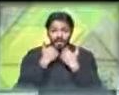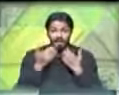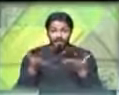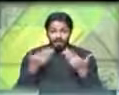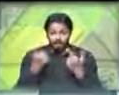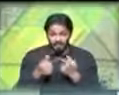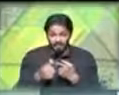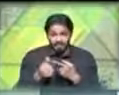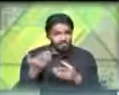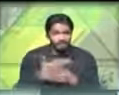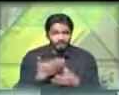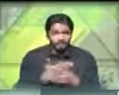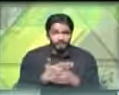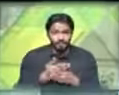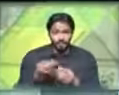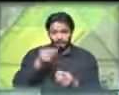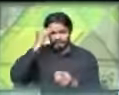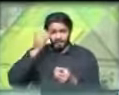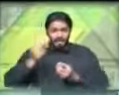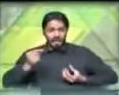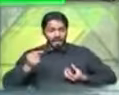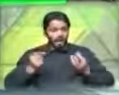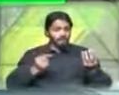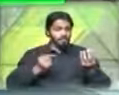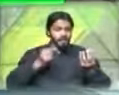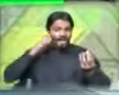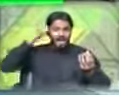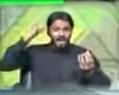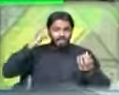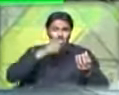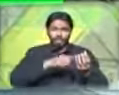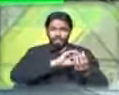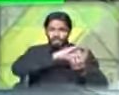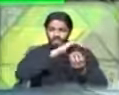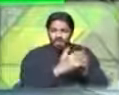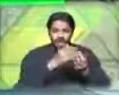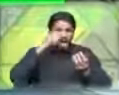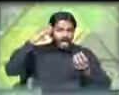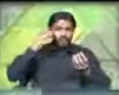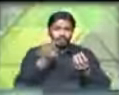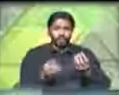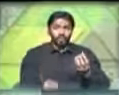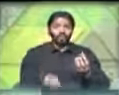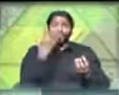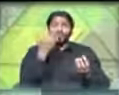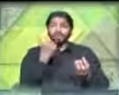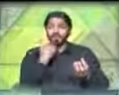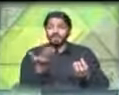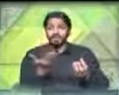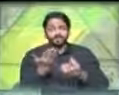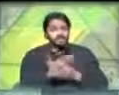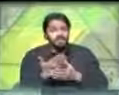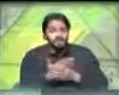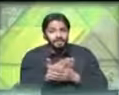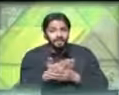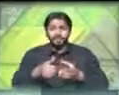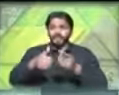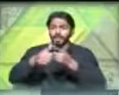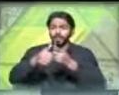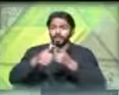الدنيا. خلي بال حضرتك، ما هو ده الأمراض كلها. جميل. يقطع هذا النور، نور صحة